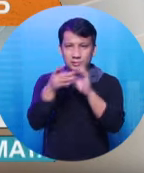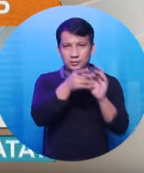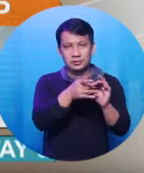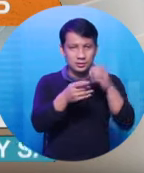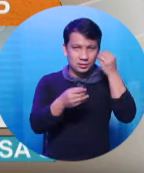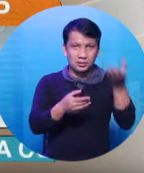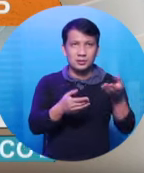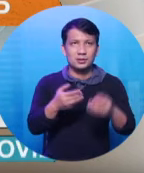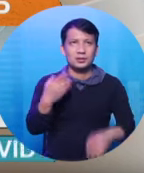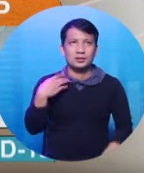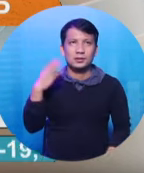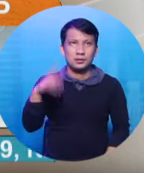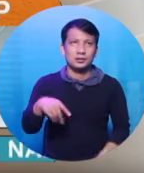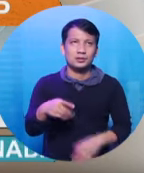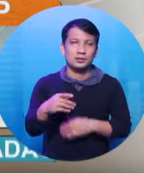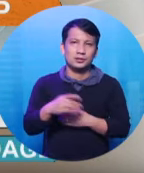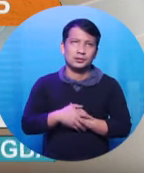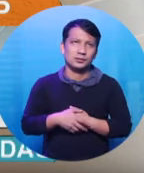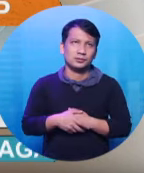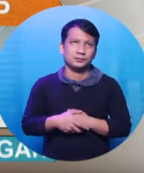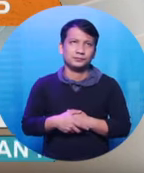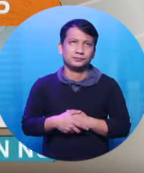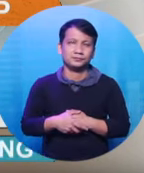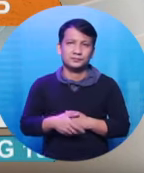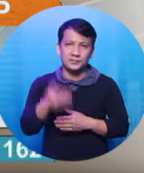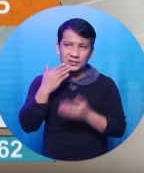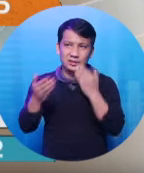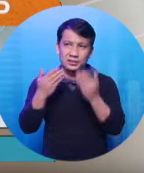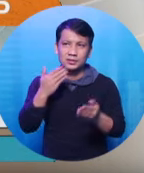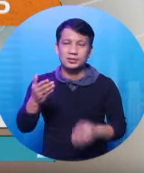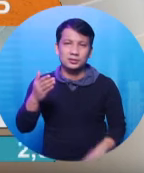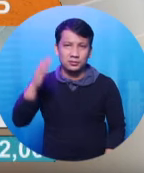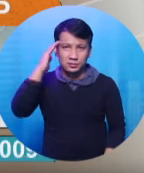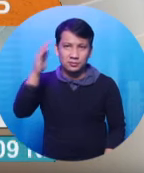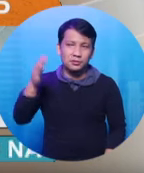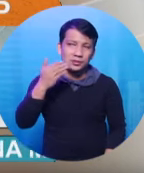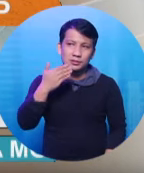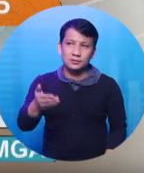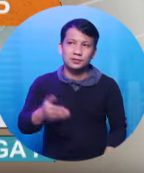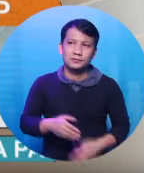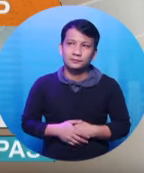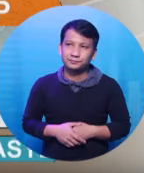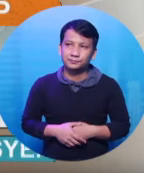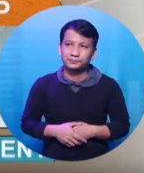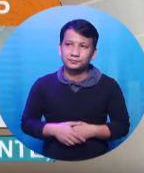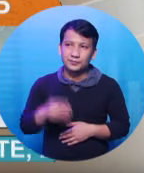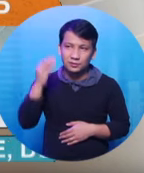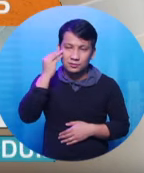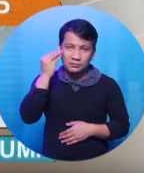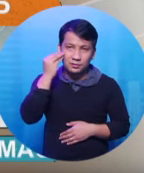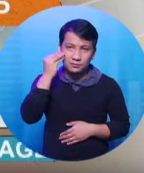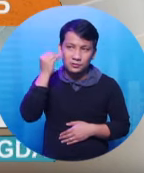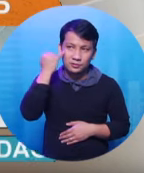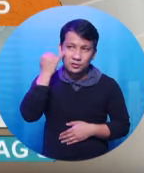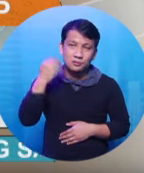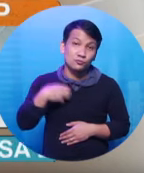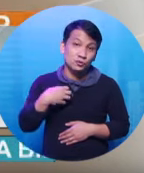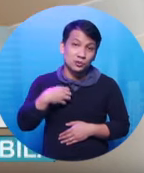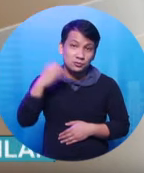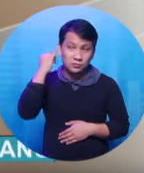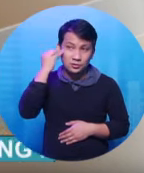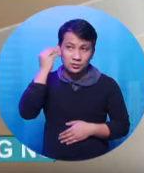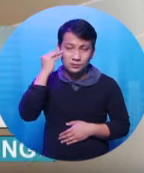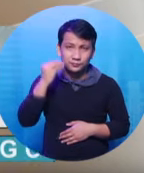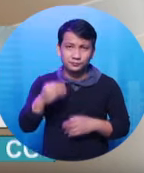sa aming chief din po, sa aming CEO officer. Ah, oh, si CEO officer. Salamat po, Teniente. Yes, sir. Thank you very much din po. Maylene, thank you po. Nasa